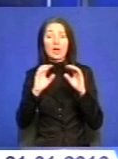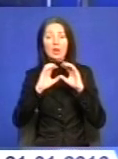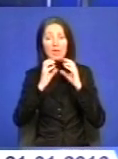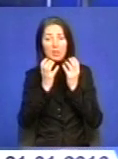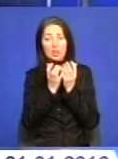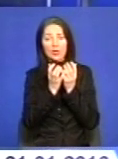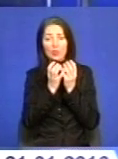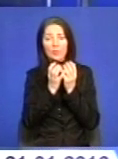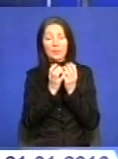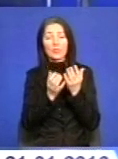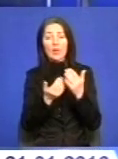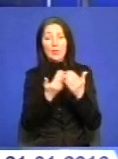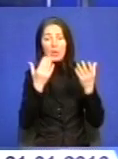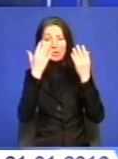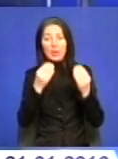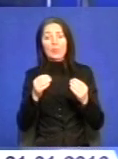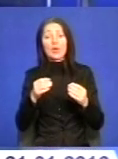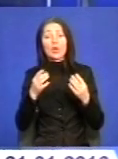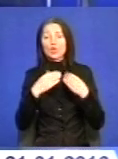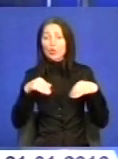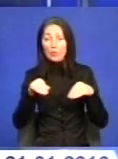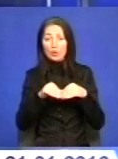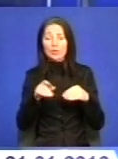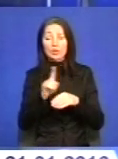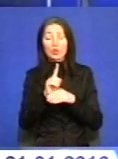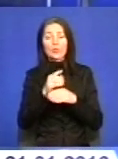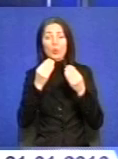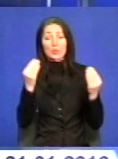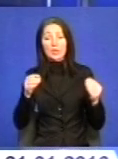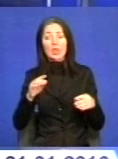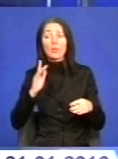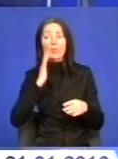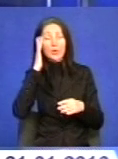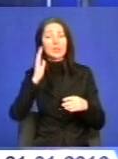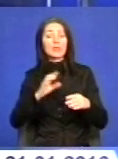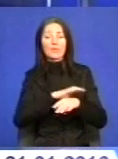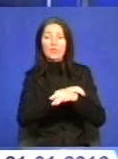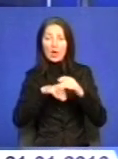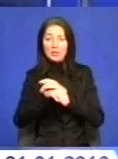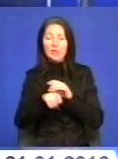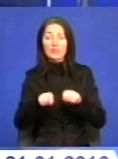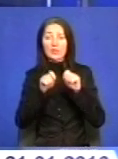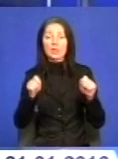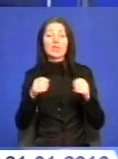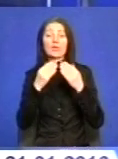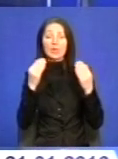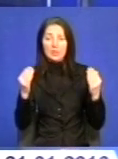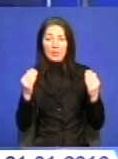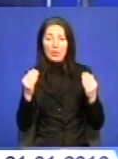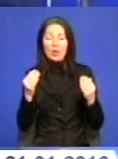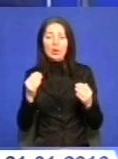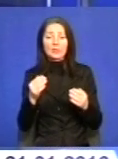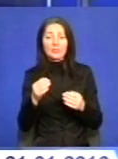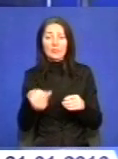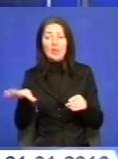Напередодні Дня Соборності у Тернопільському музеї політв'язнів відкрили виставку фотографій пам'яток повстанської звитяги. Усього зібрано 70